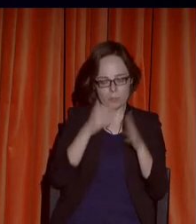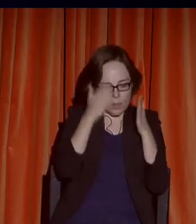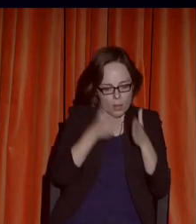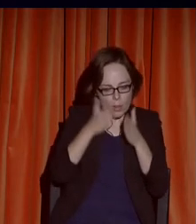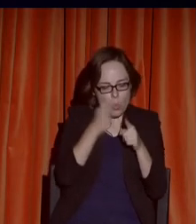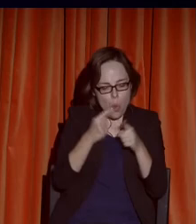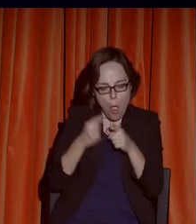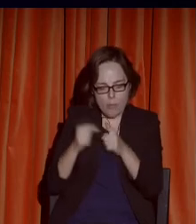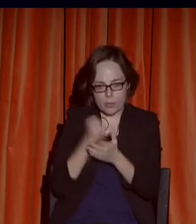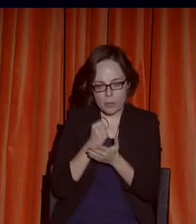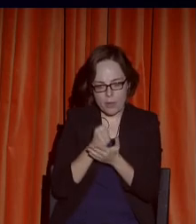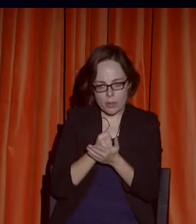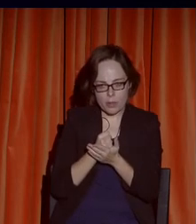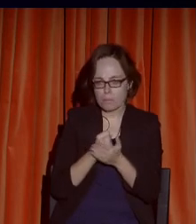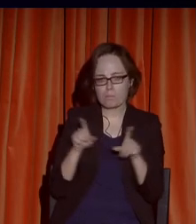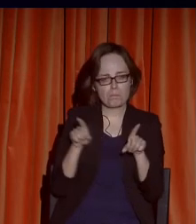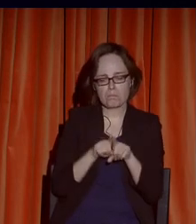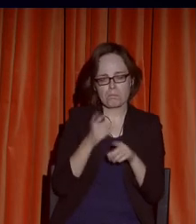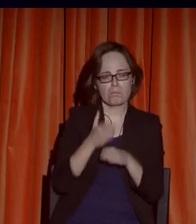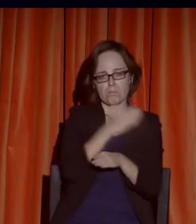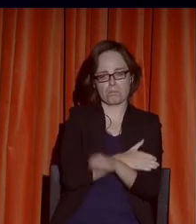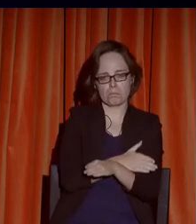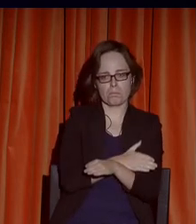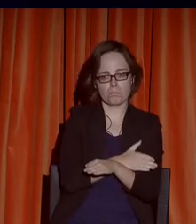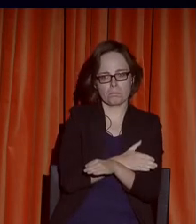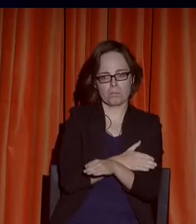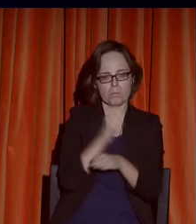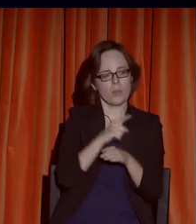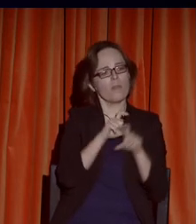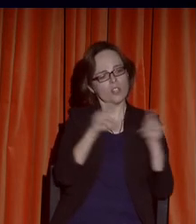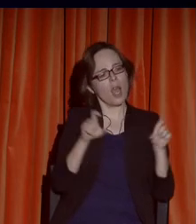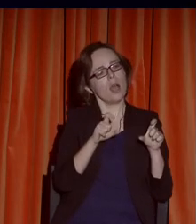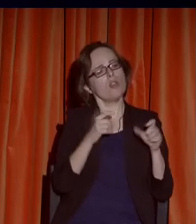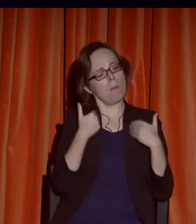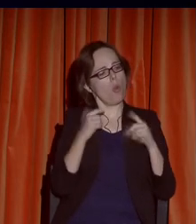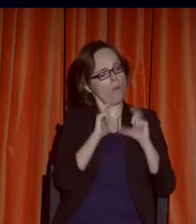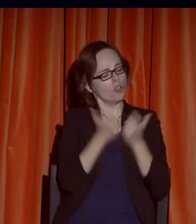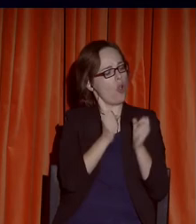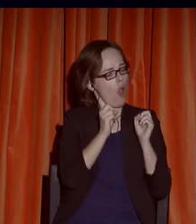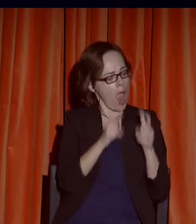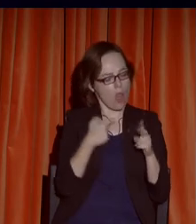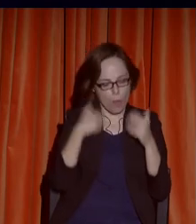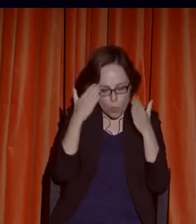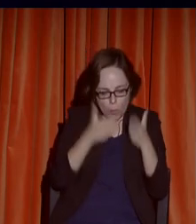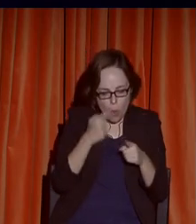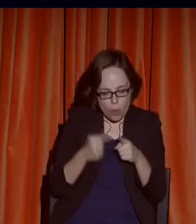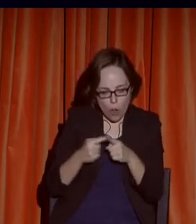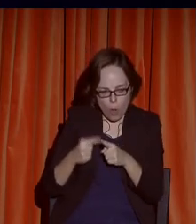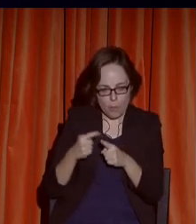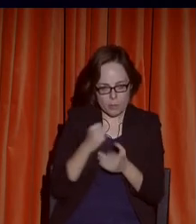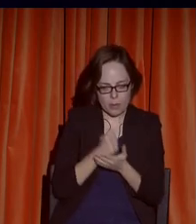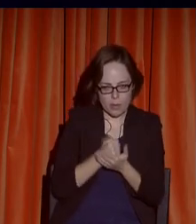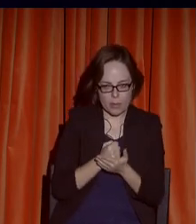drobne, a tak jak to robiliśmy w czasach, że tak powiem, kiedy wszystko było ok i stabilnie, ale